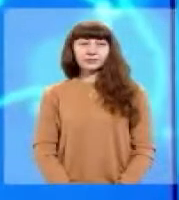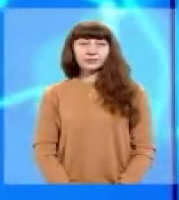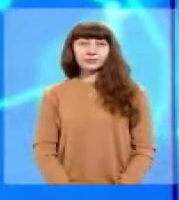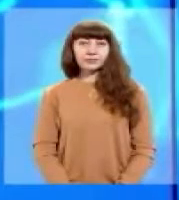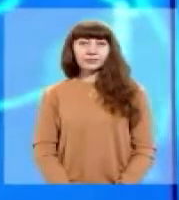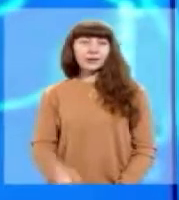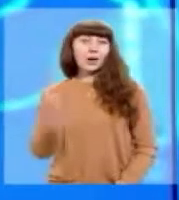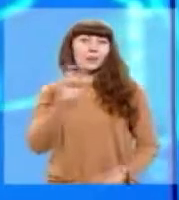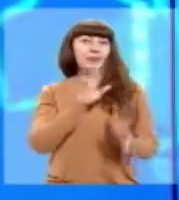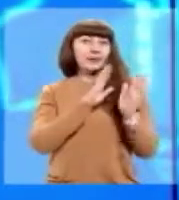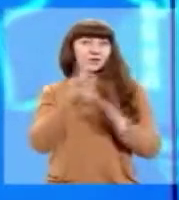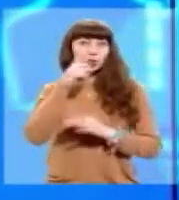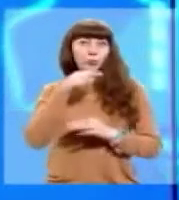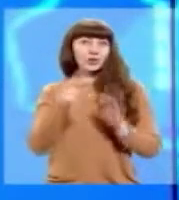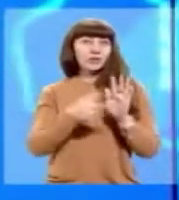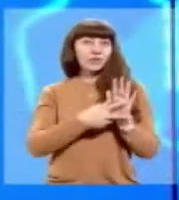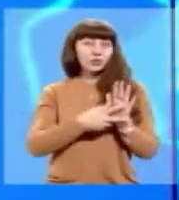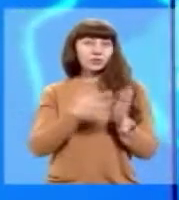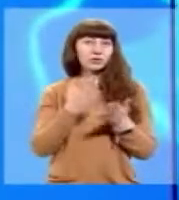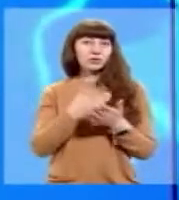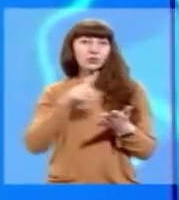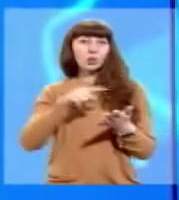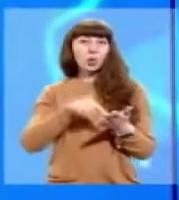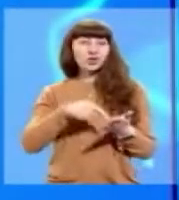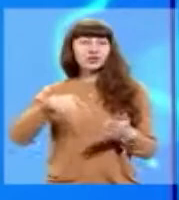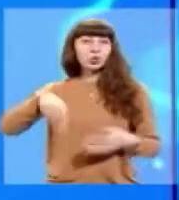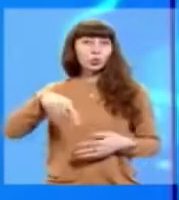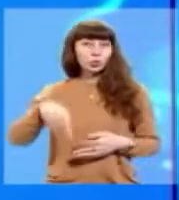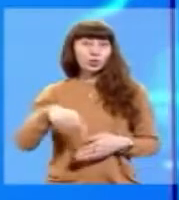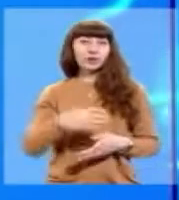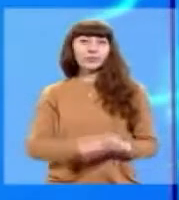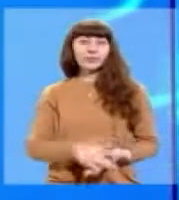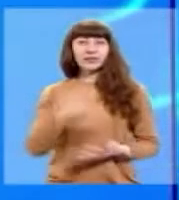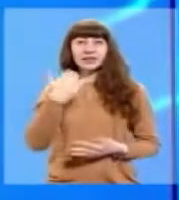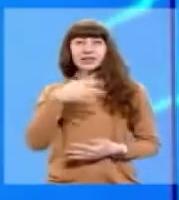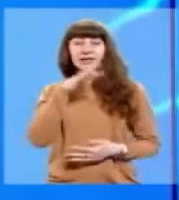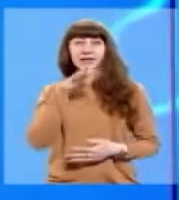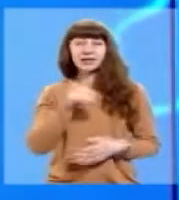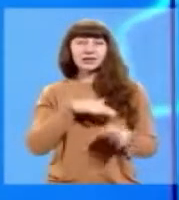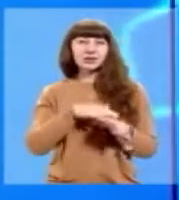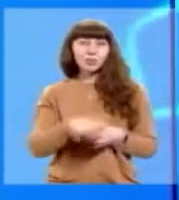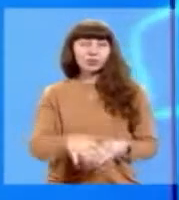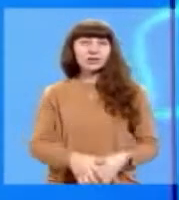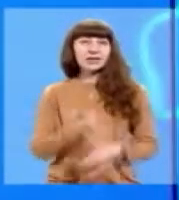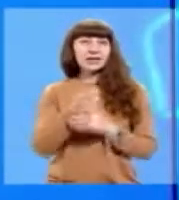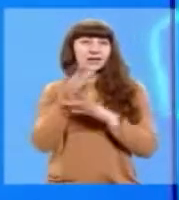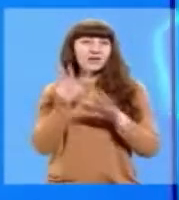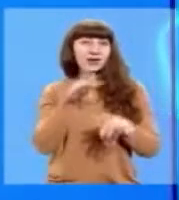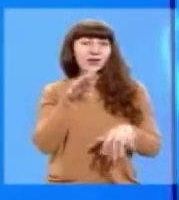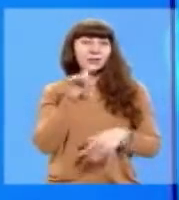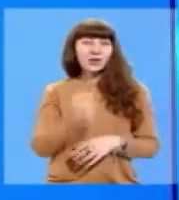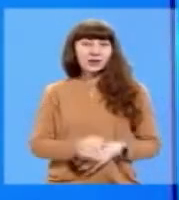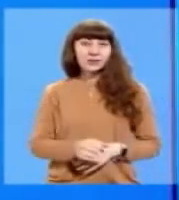Рудный қаласында орналасқан нөмірі 8-ші кітапхананың құрылғанына 50 жылдай уақыт болды. Осынша уақыт тарих беттерінің куәсі